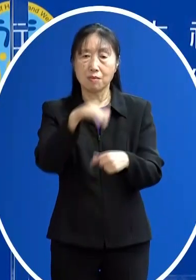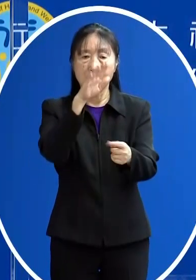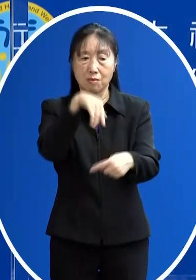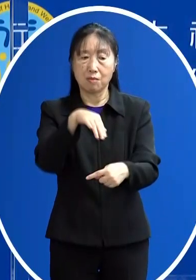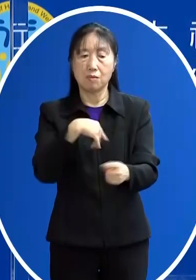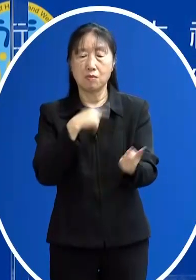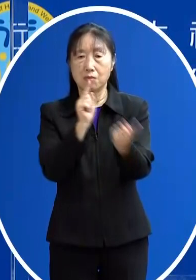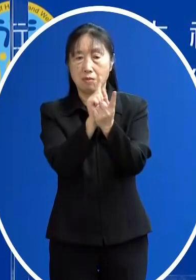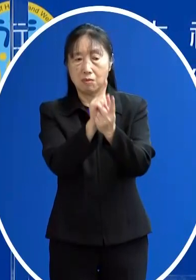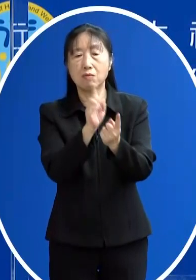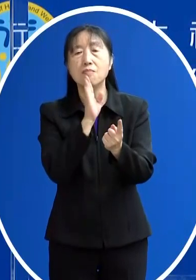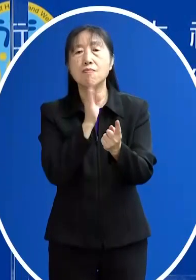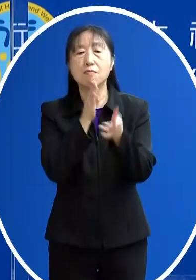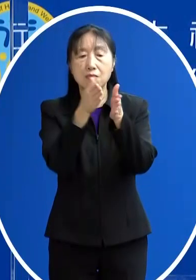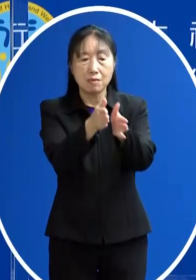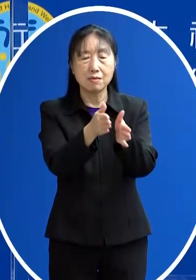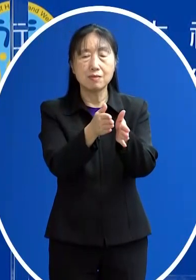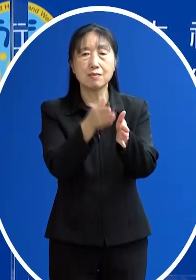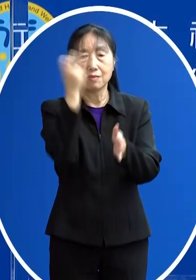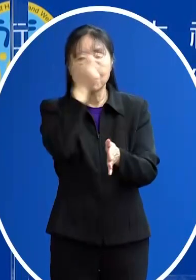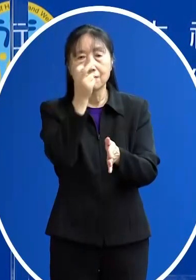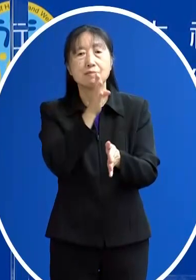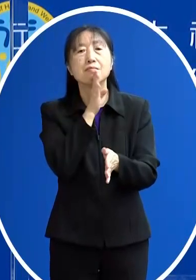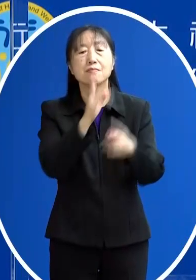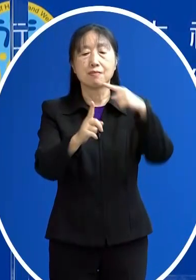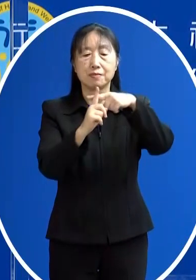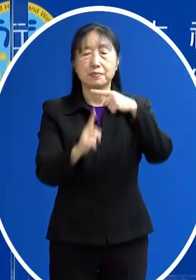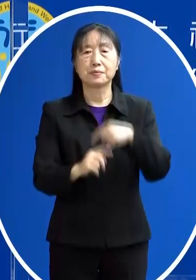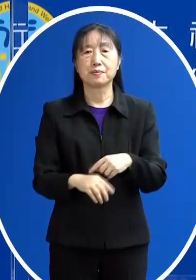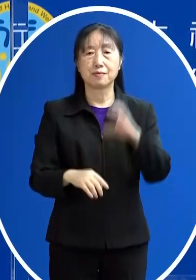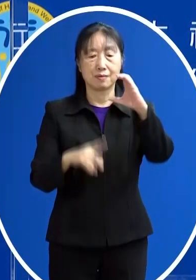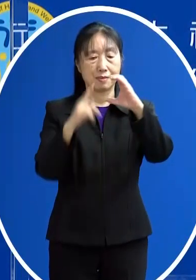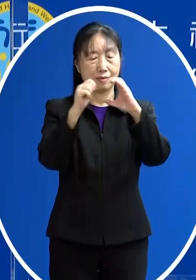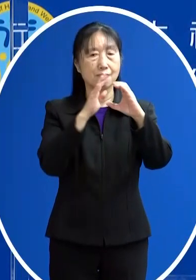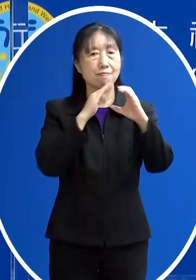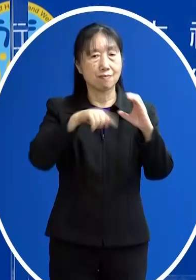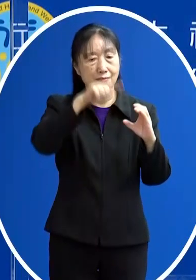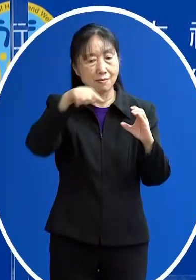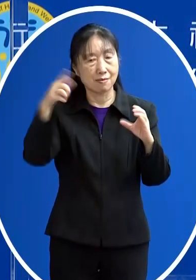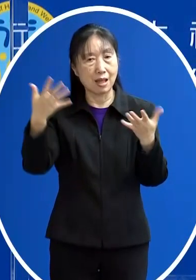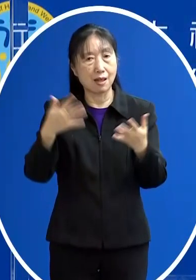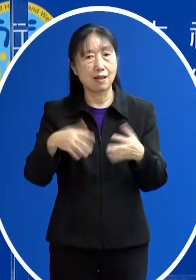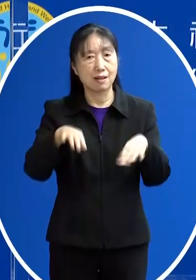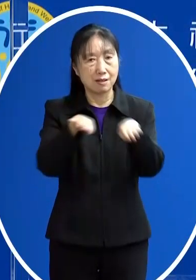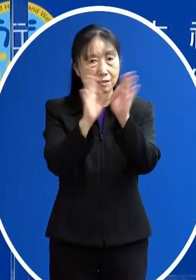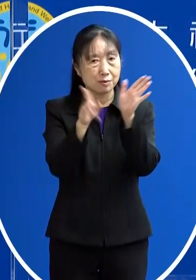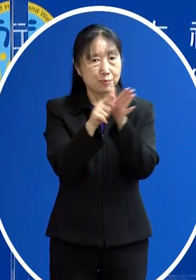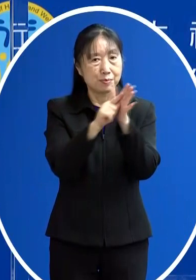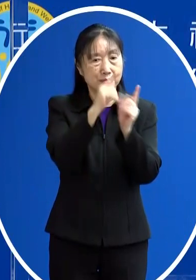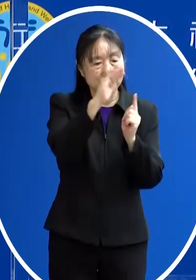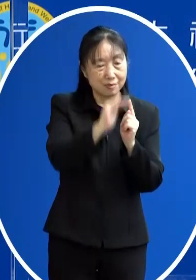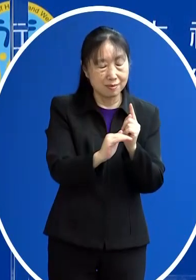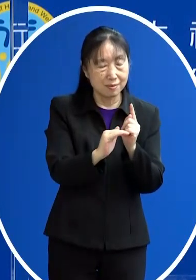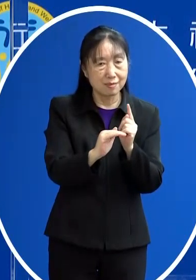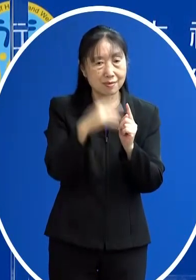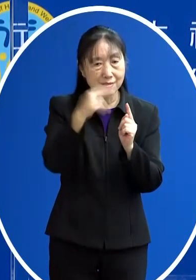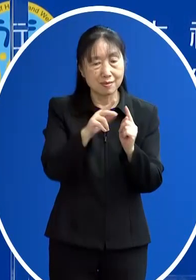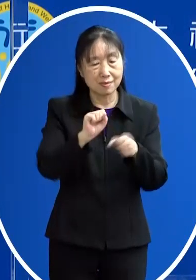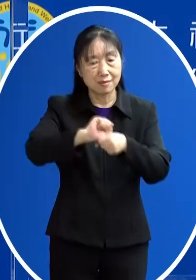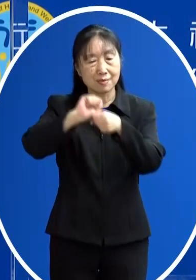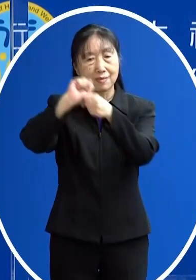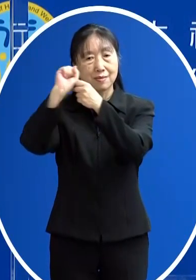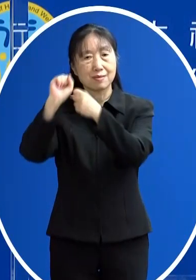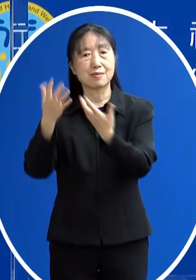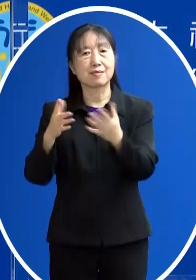触者。那经过采检确诊，那 CT 值的变化可以看到说，从一开始病毒量比较低，逐渐升高